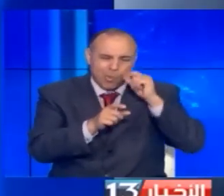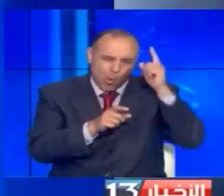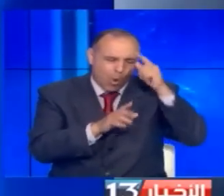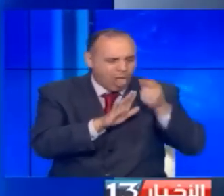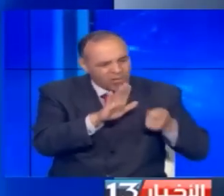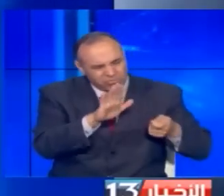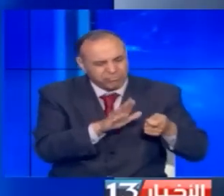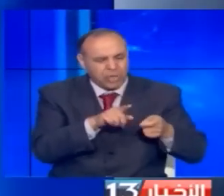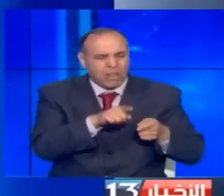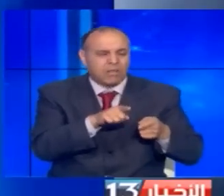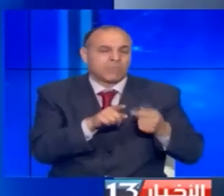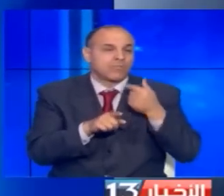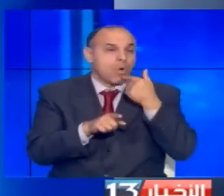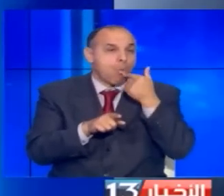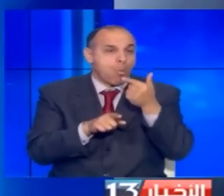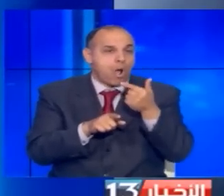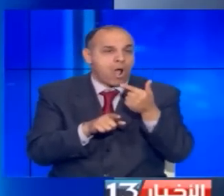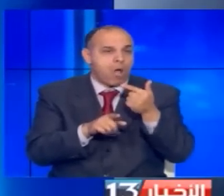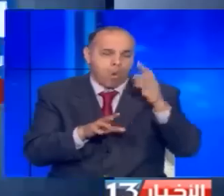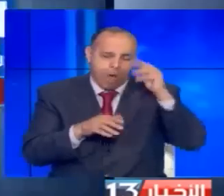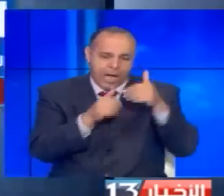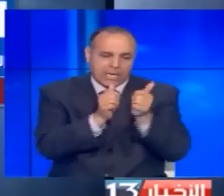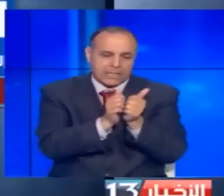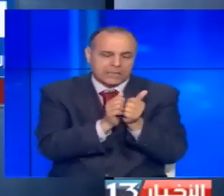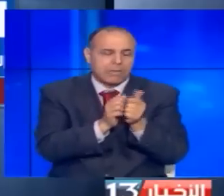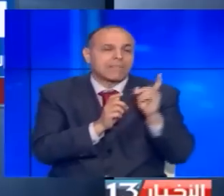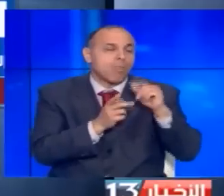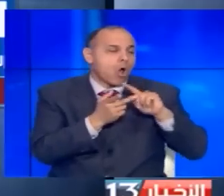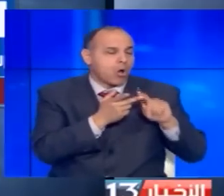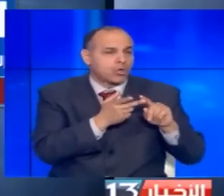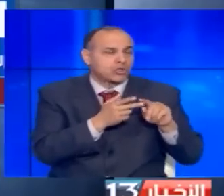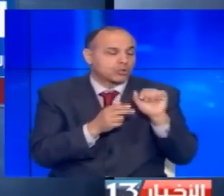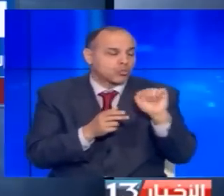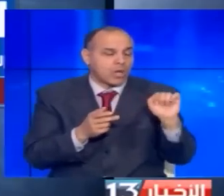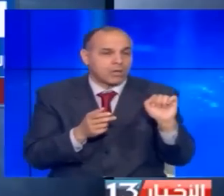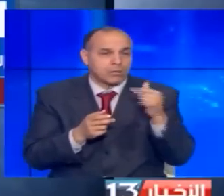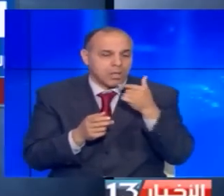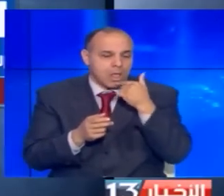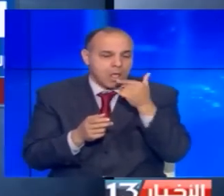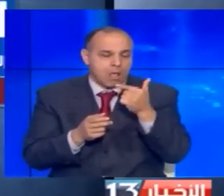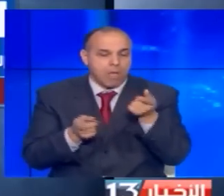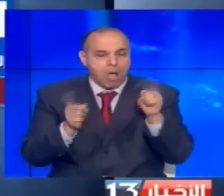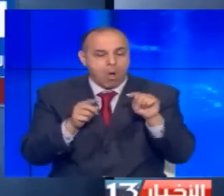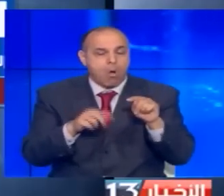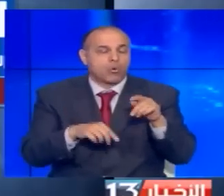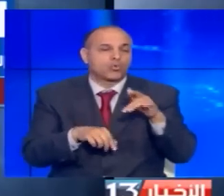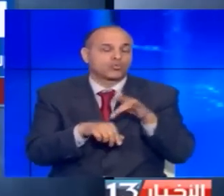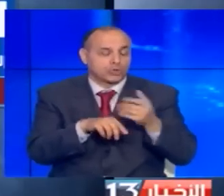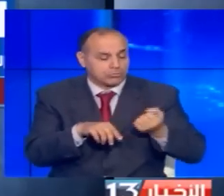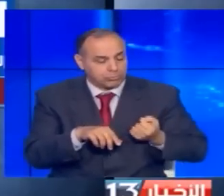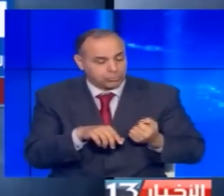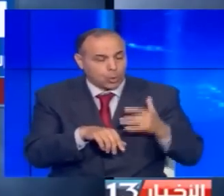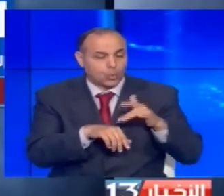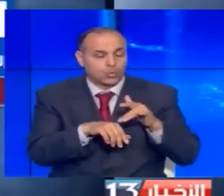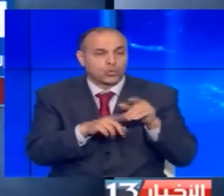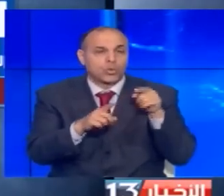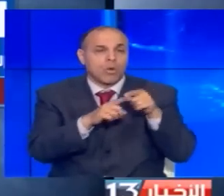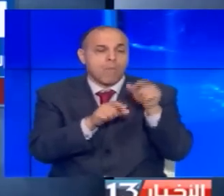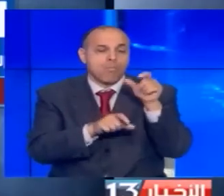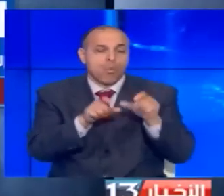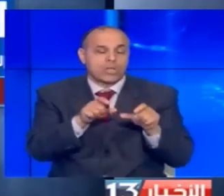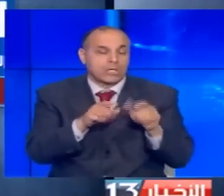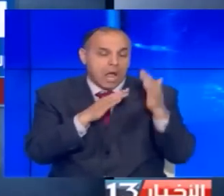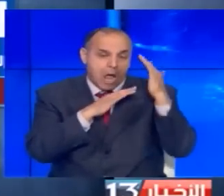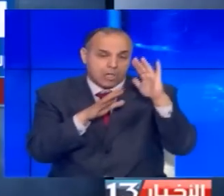من المنحرفين. وقد ندد حزب المسار الديمقراطي الاجتماعي بتكرر الأعمال الإجرامية التي تستهدف